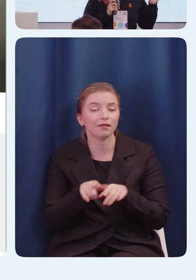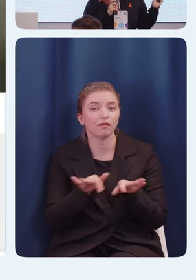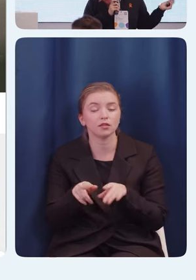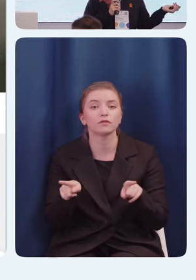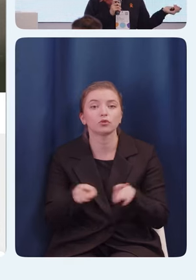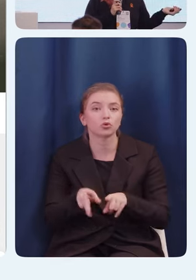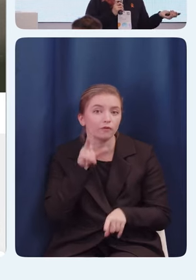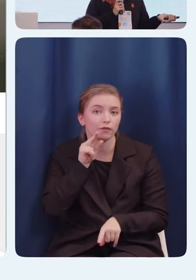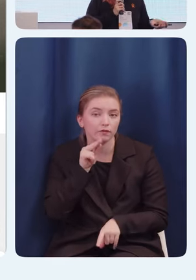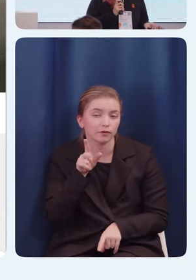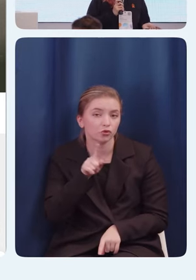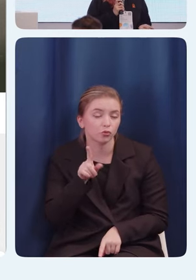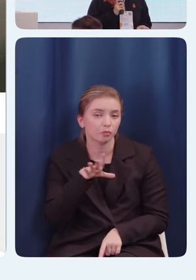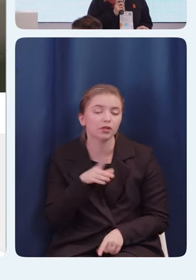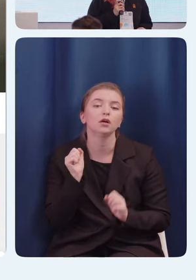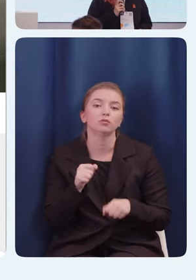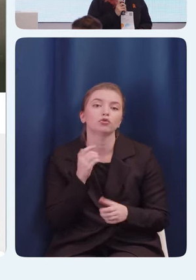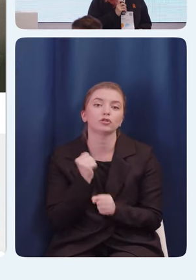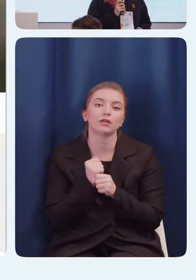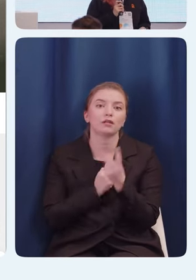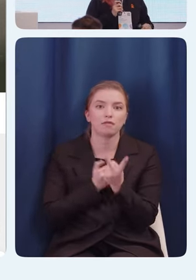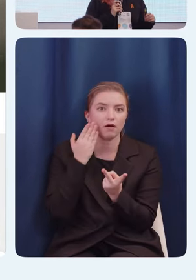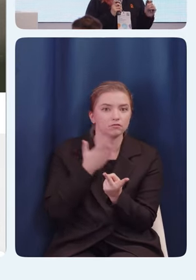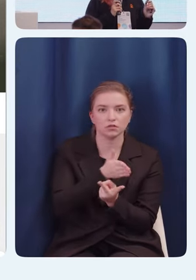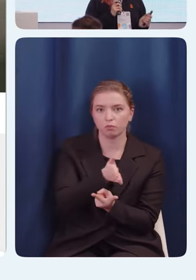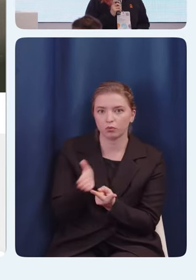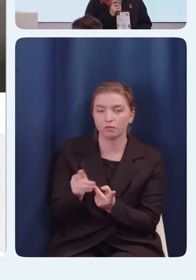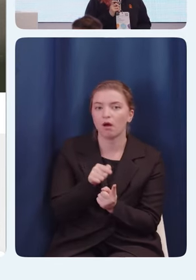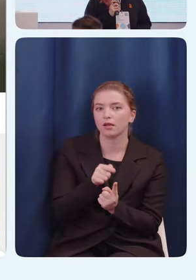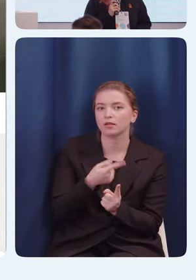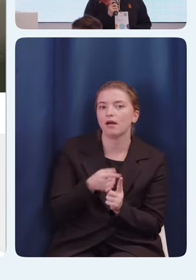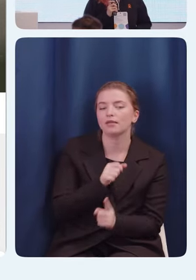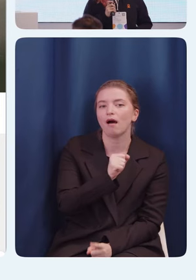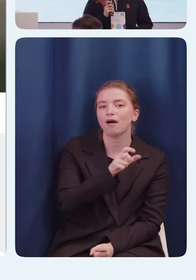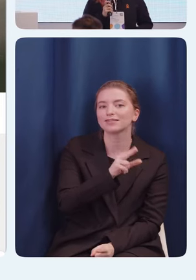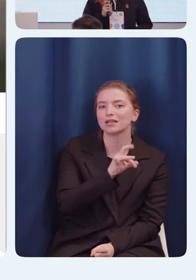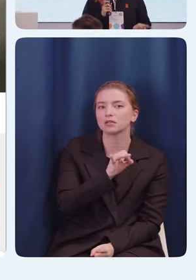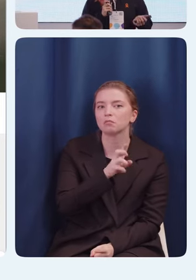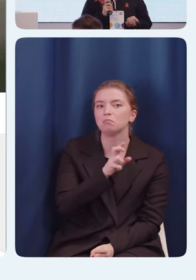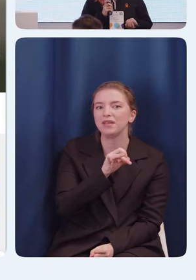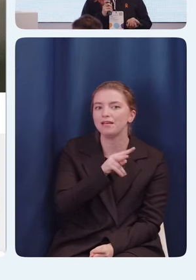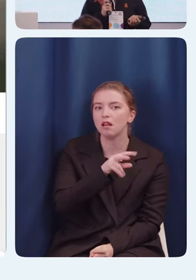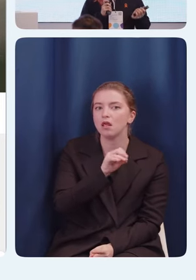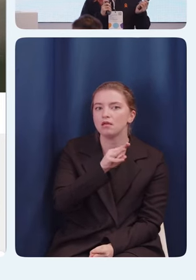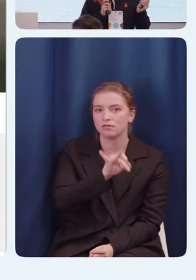можно сделать двумя способами. Один из них — это Announce for Accessibility, метод, который